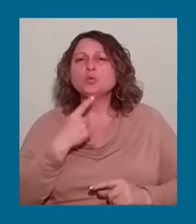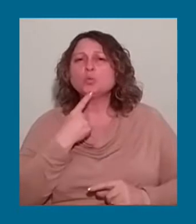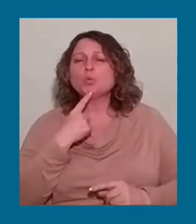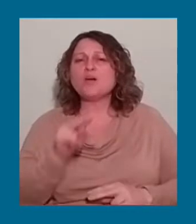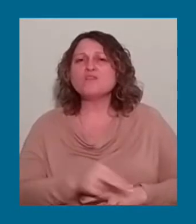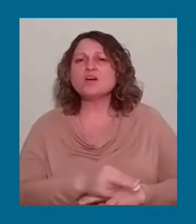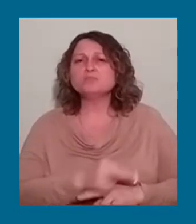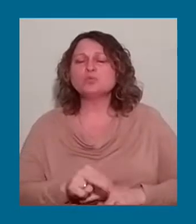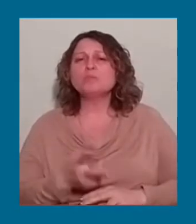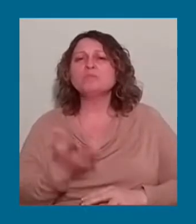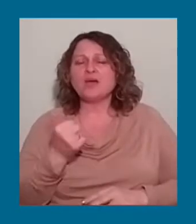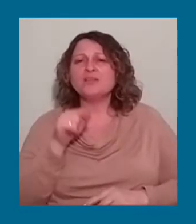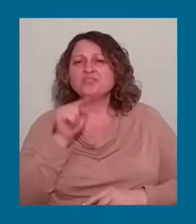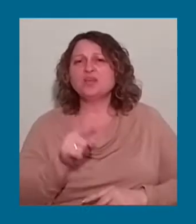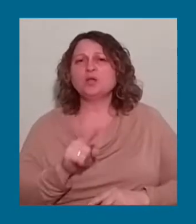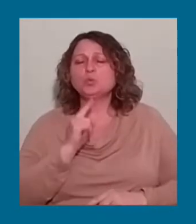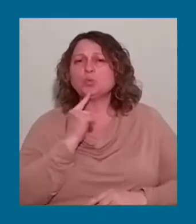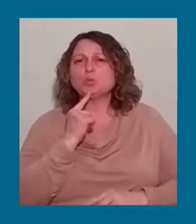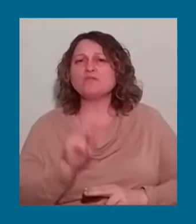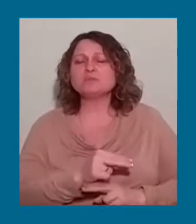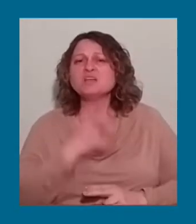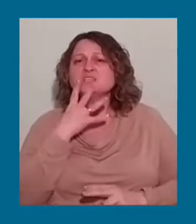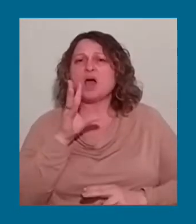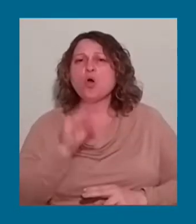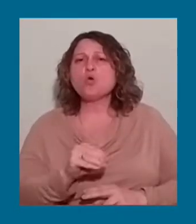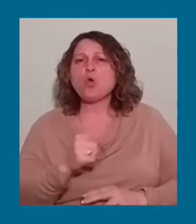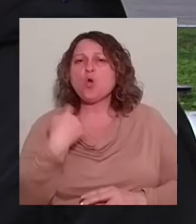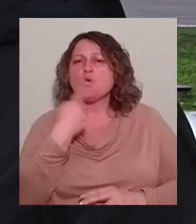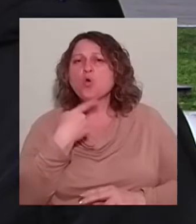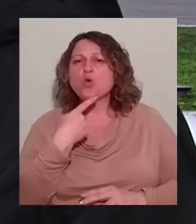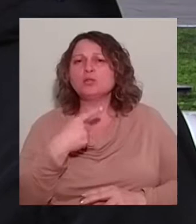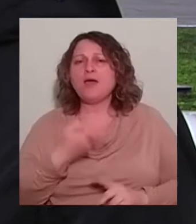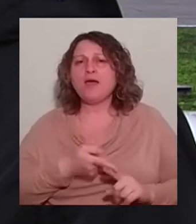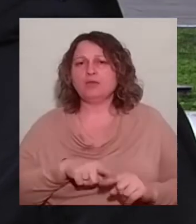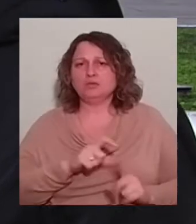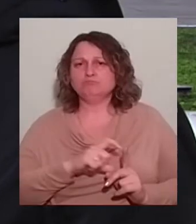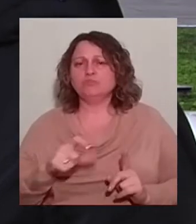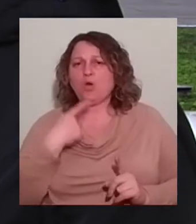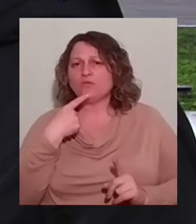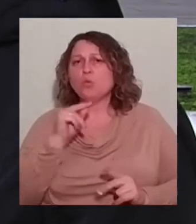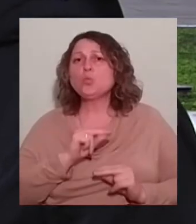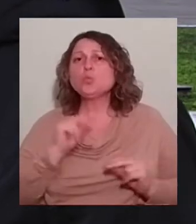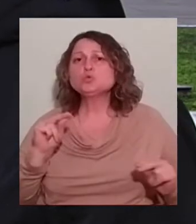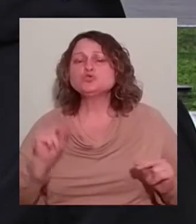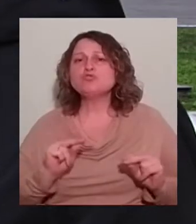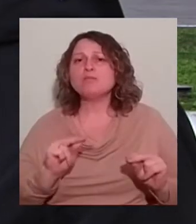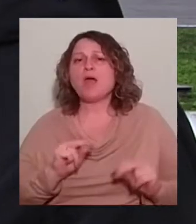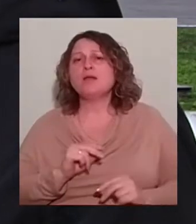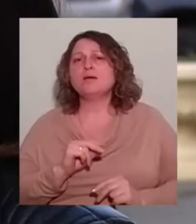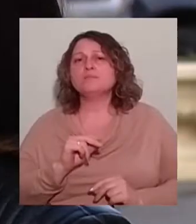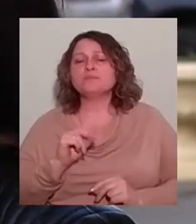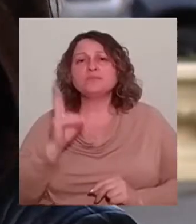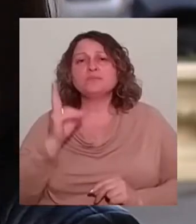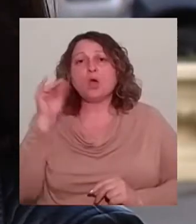трудновоспитуемая. Рот закрой свой, трудновоспитуемый. Богдана Зінченко – учениця Ізмаїльської школи.